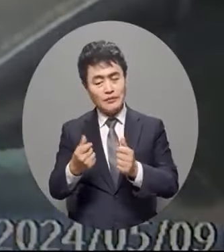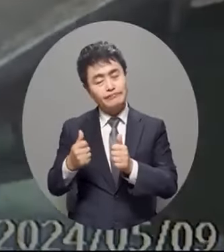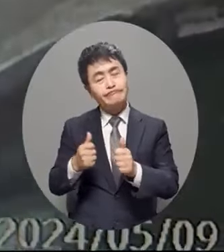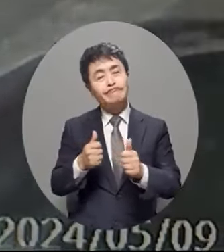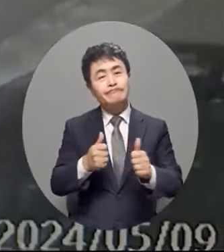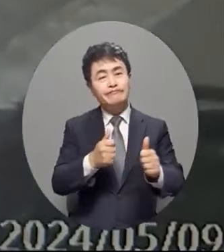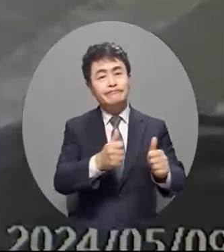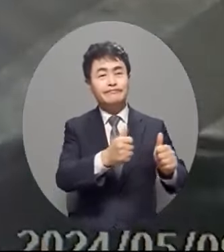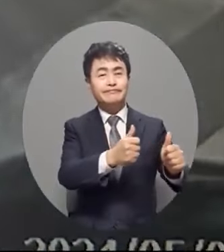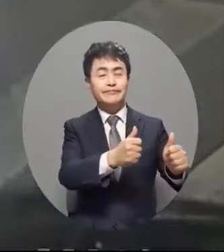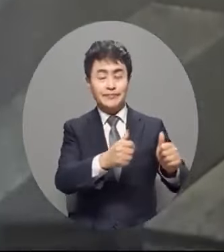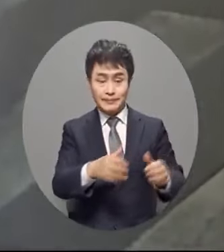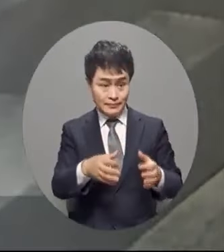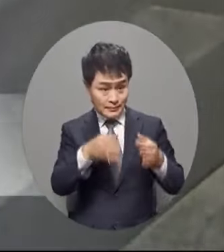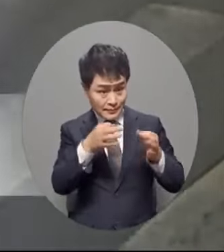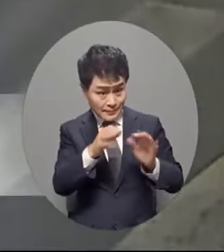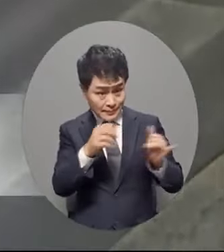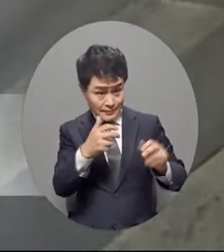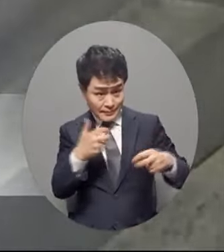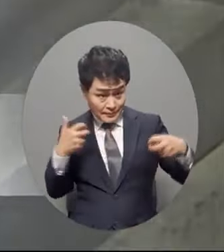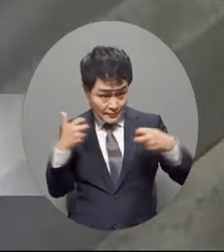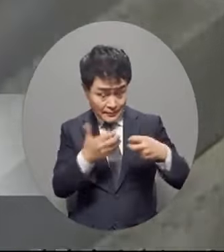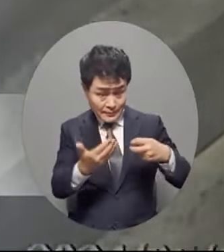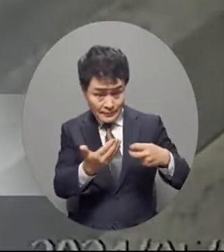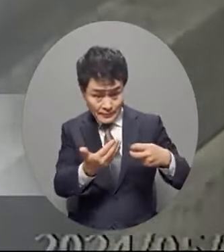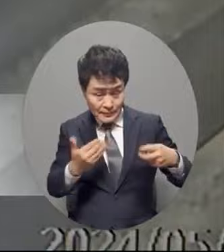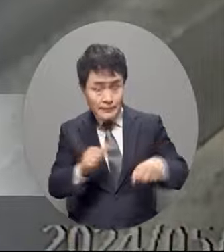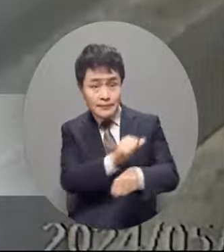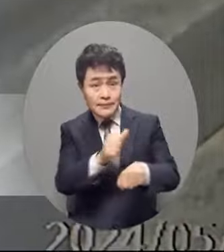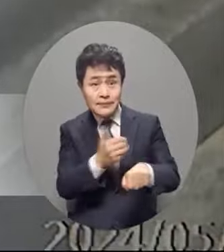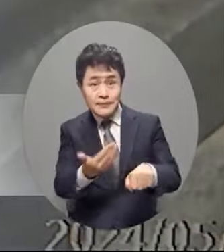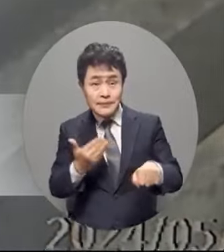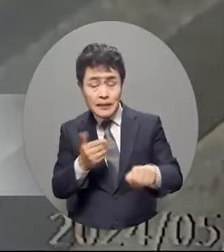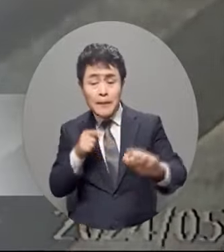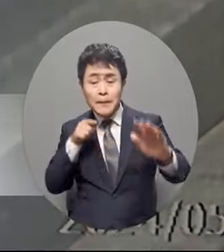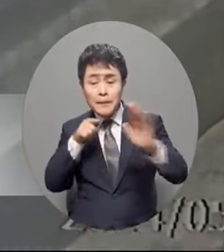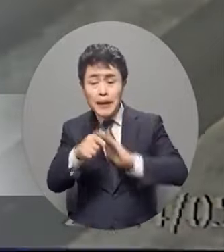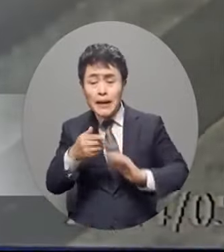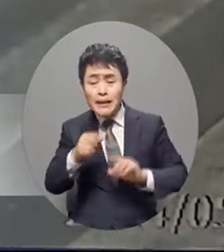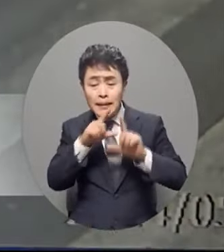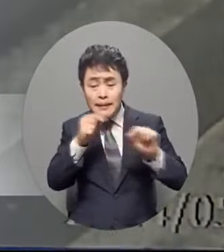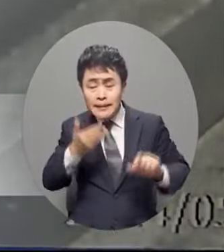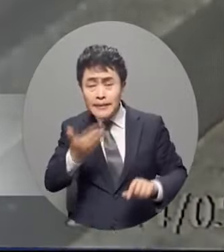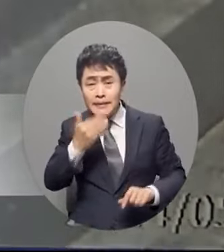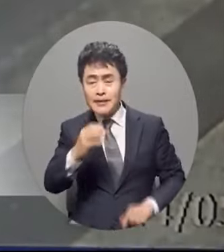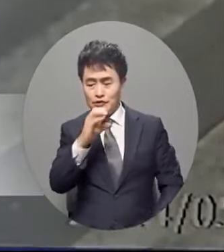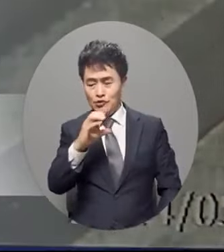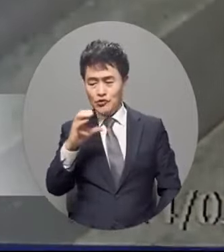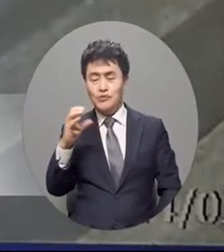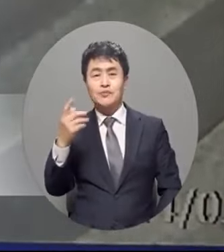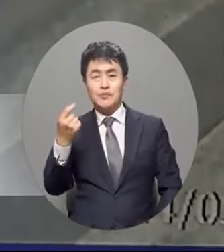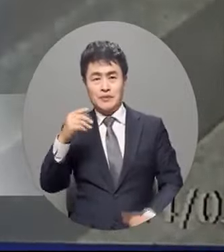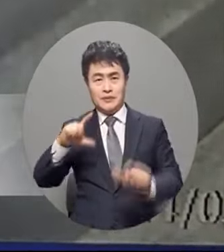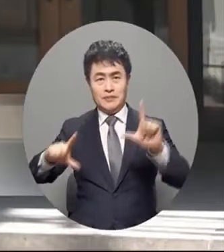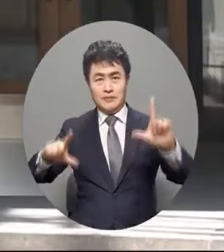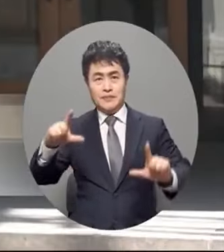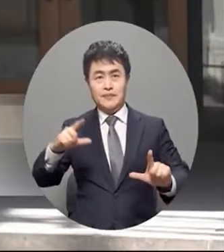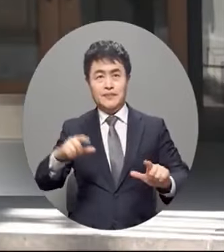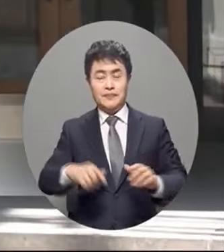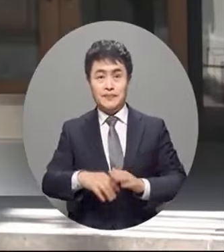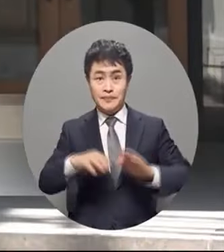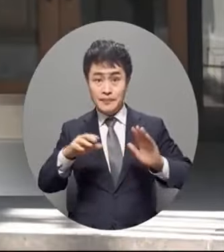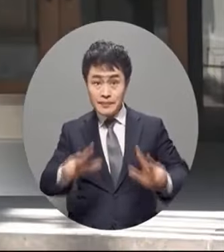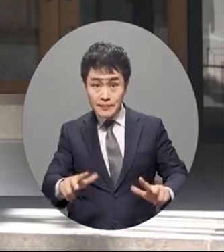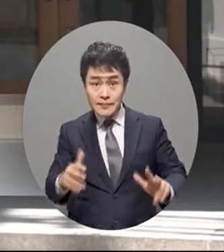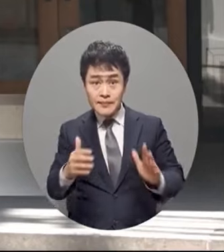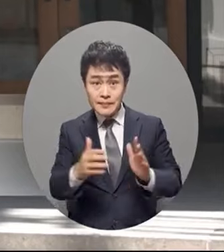따라갑니다 김씨가 교통사고를 내기 시간 전 방문한 식당앞 CCTV 포착된 모습입니다